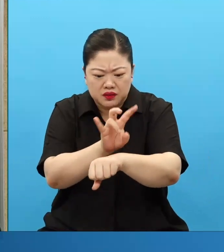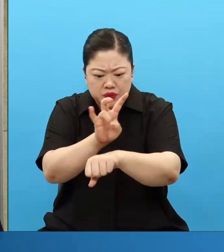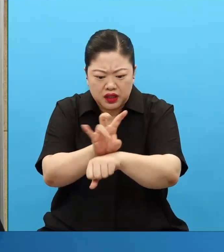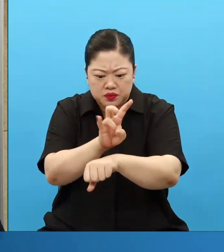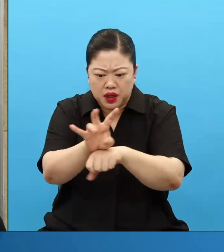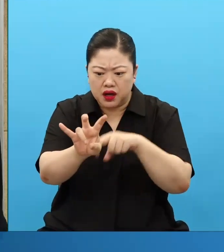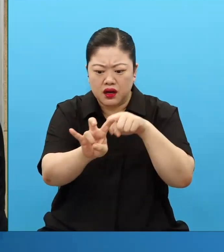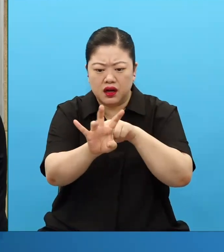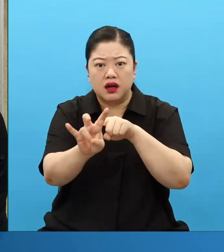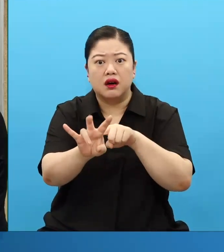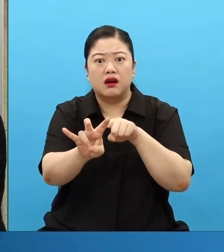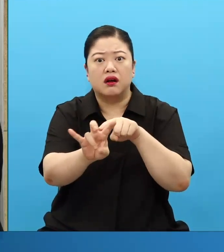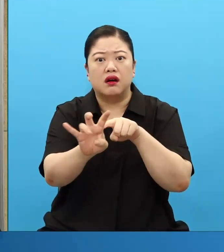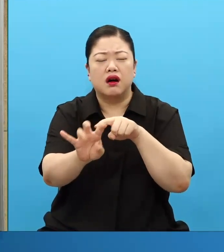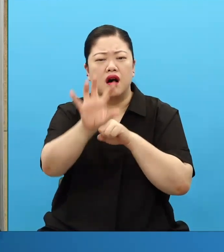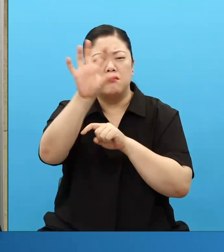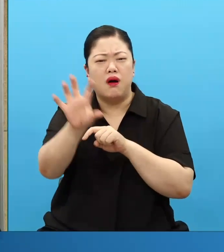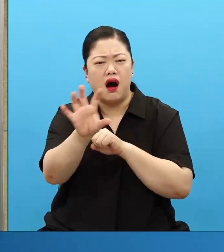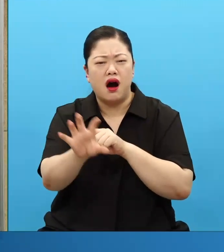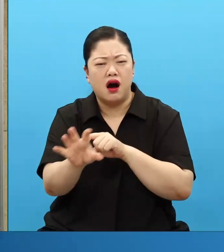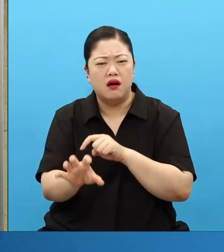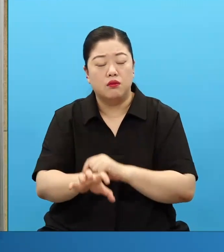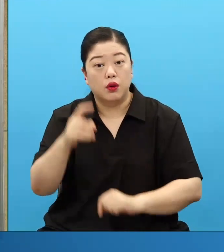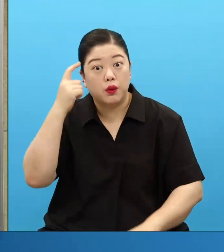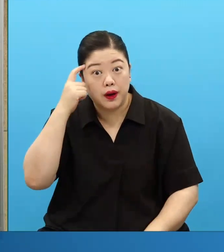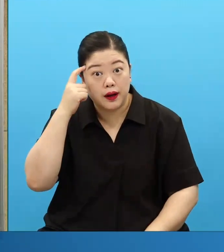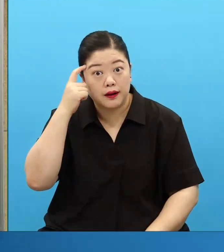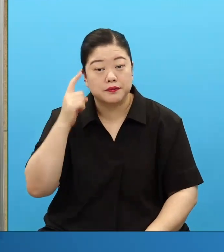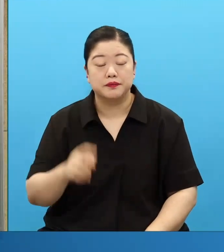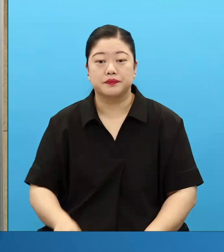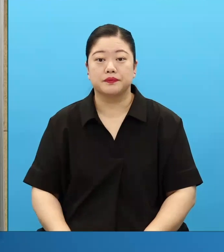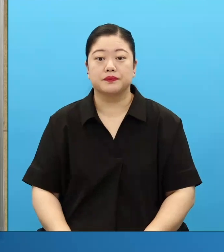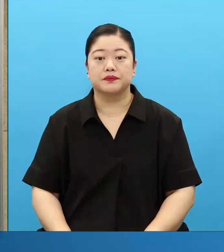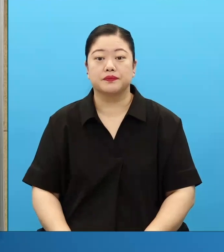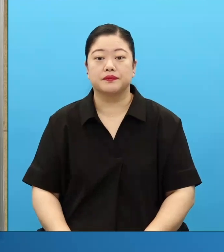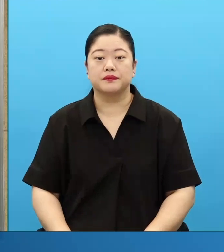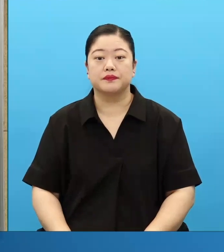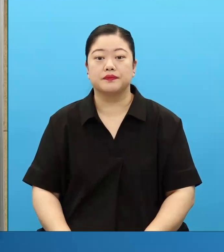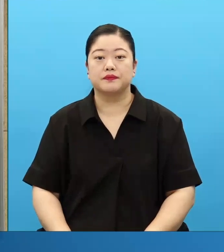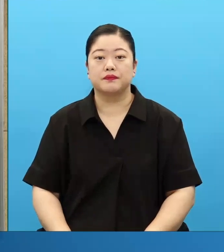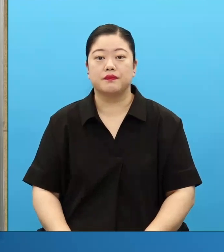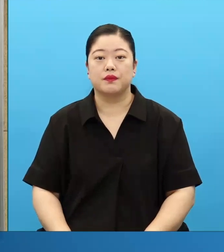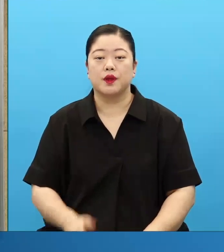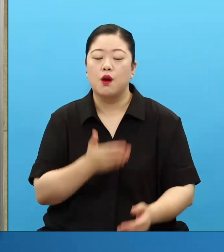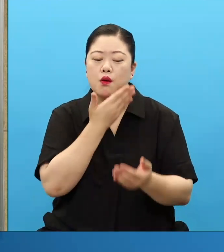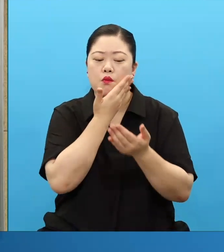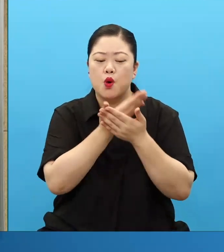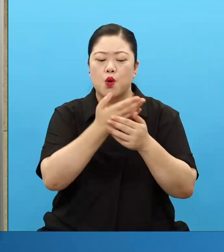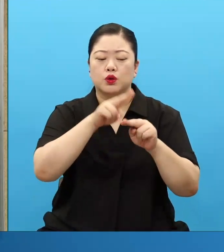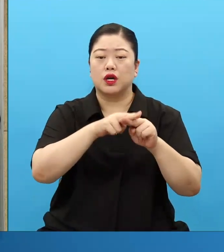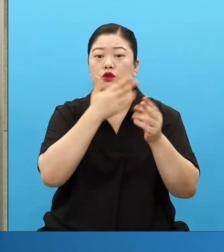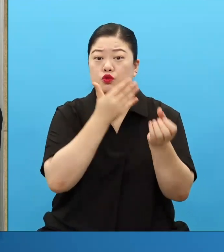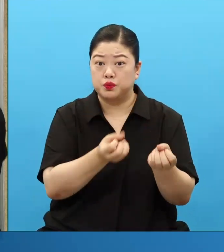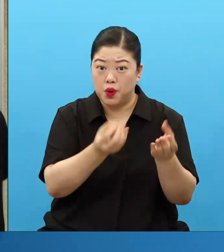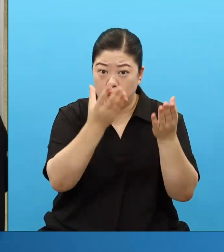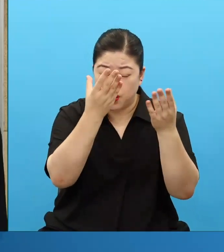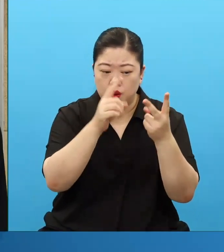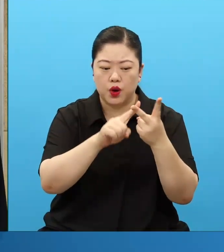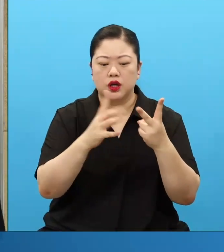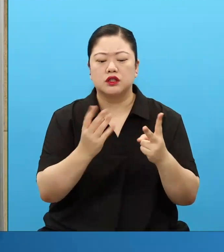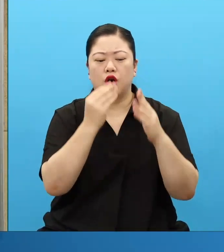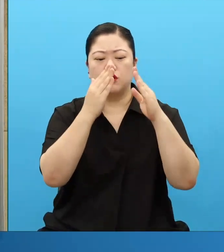There's a lot of evidence left ahead of you. 남아있는 1000명의 목사님 통해서 2, 3, 7, 5천 종족 역사 일어날